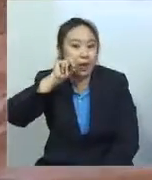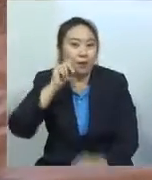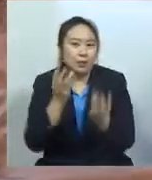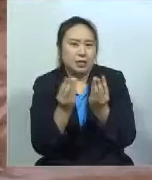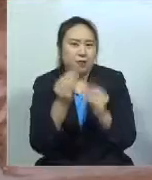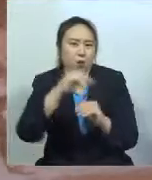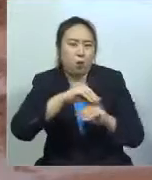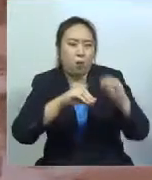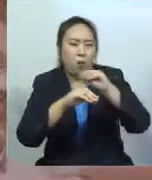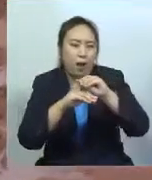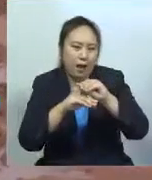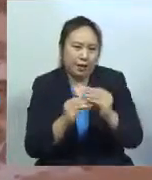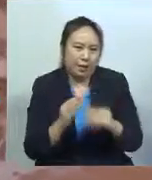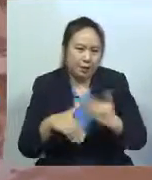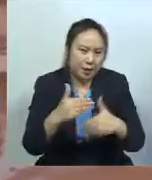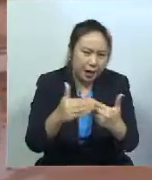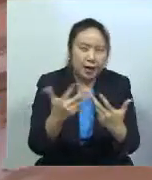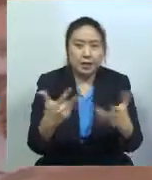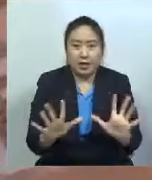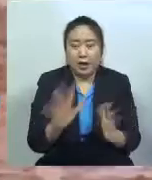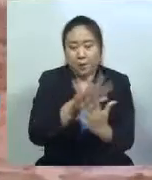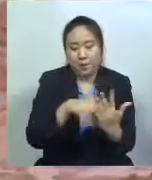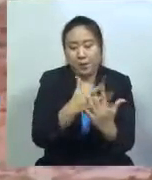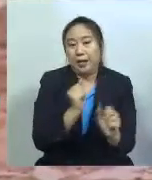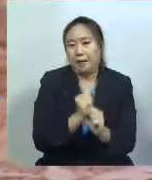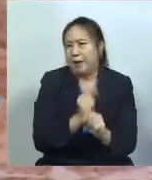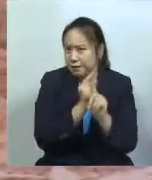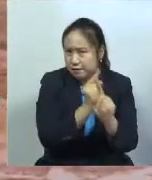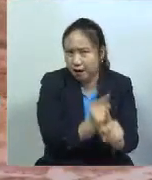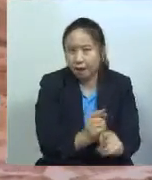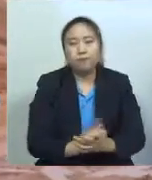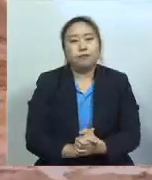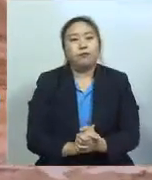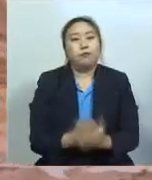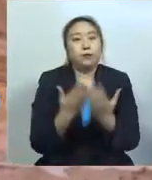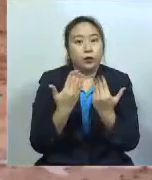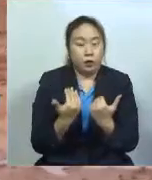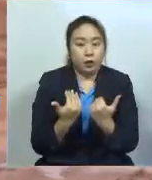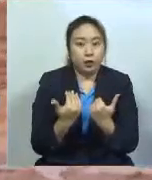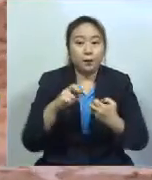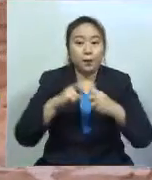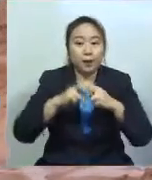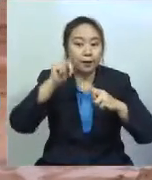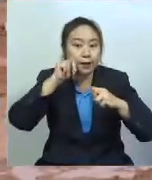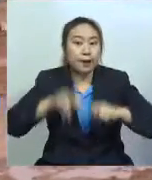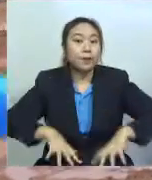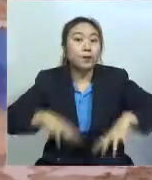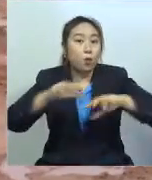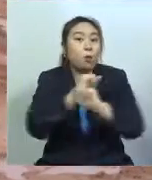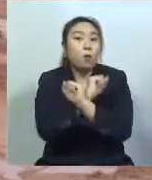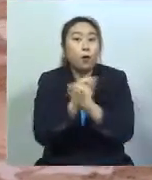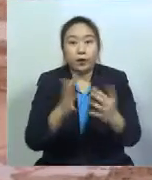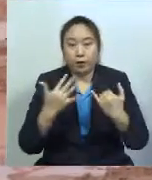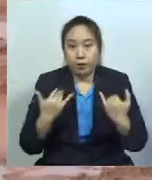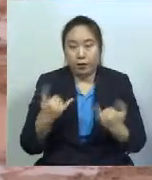านเร่งรัดโครงการให้ดำเนินการแล้วเสร็จตามแผนงานส่วนเรื่องของการรับมือกับอุทกภัยขณะนี้นะคะ